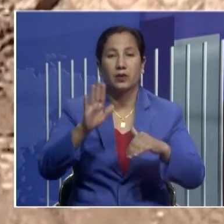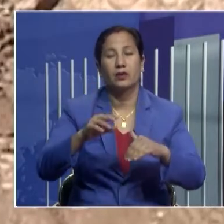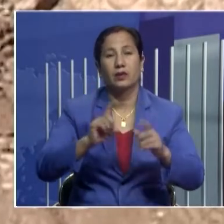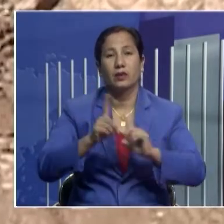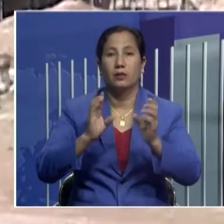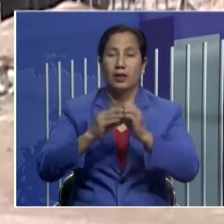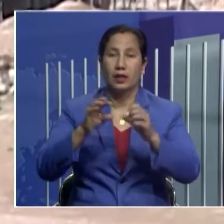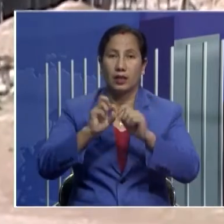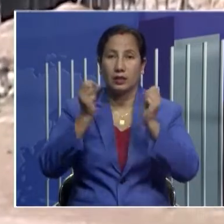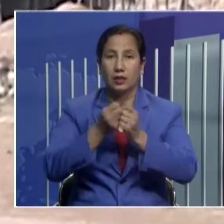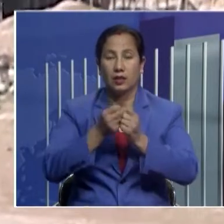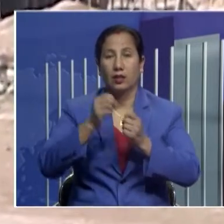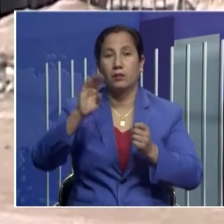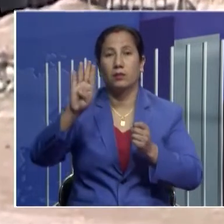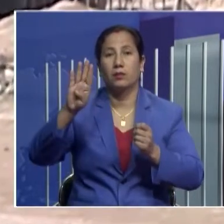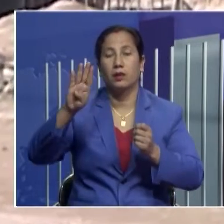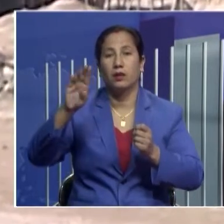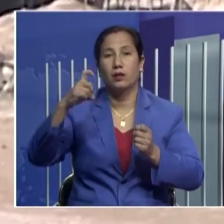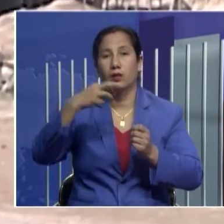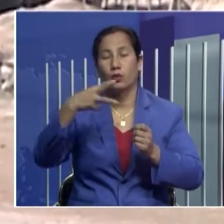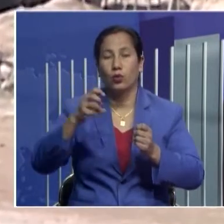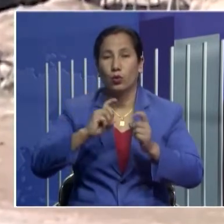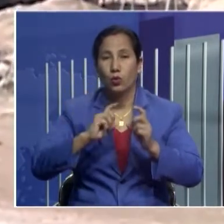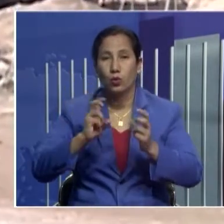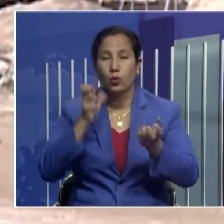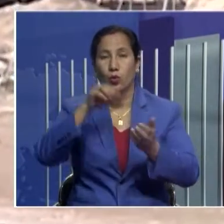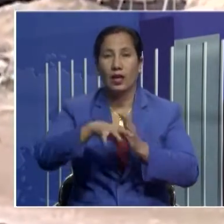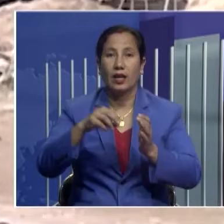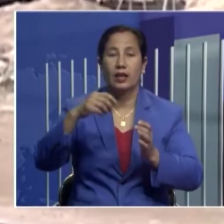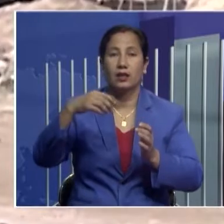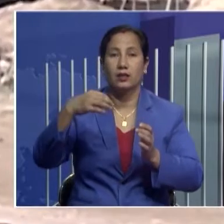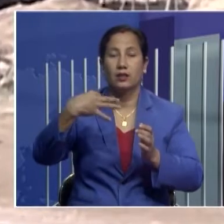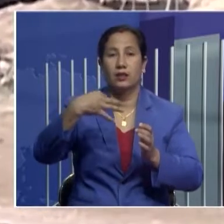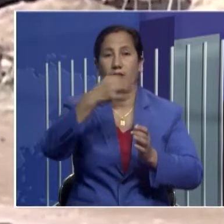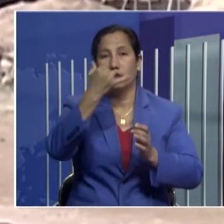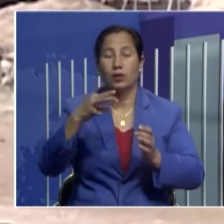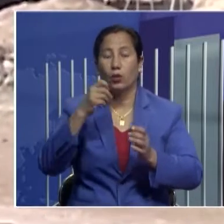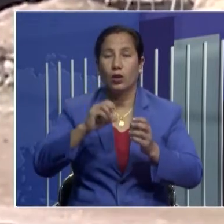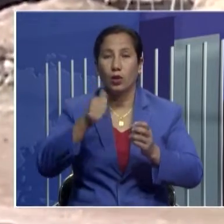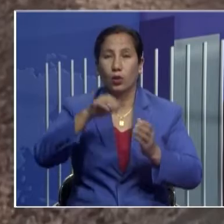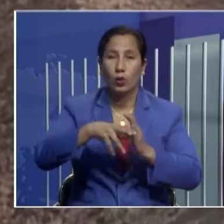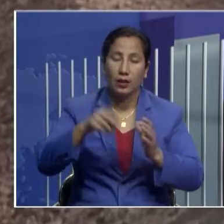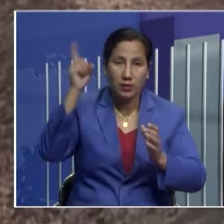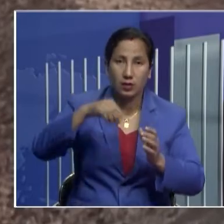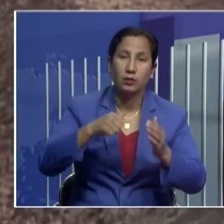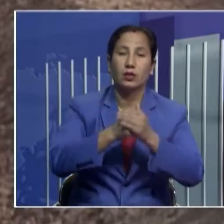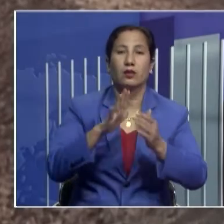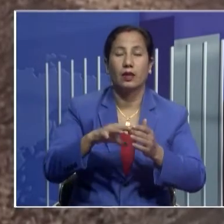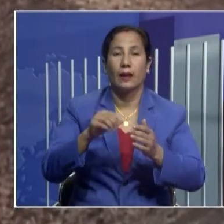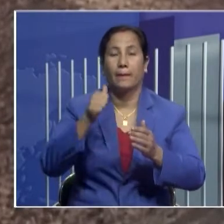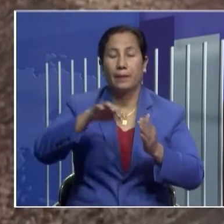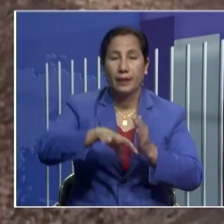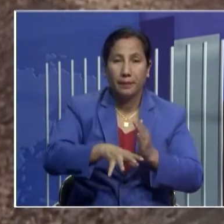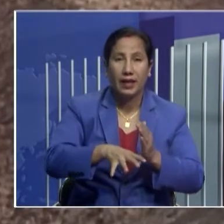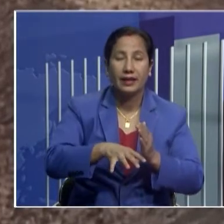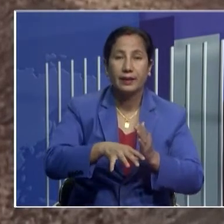नगरपालिका क्षेत्रमा बगुन खोला र धौले खोलामा निर्माण गरिएको कजवेमा पनि क्षति पुर्याएको छ। बाढीले ठूलो मात्रामा खेतीयोग्य